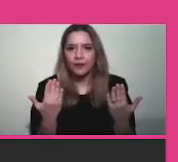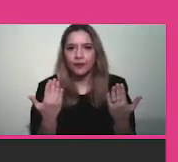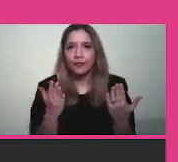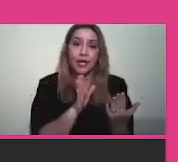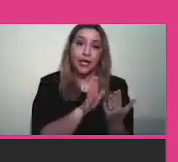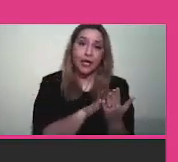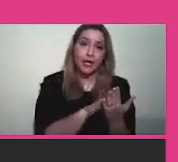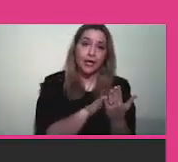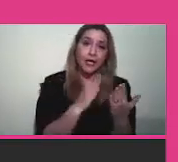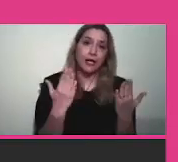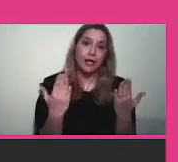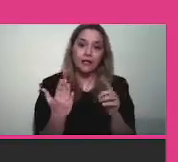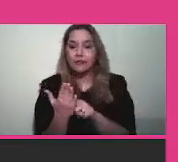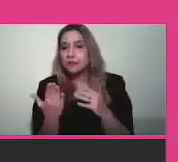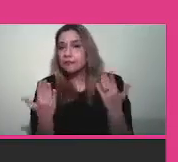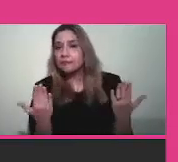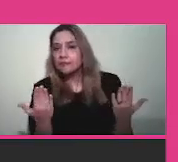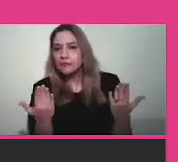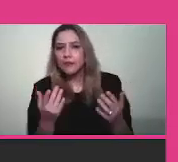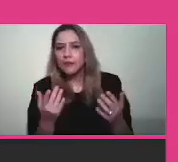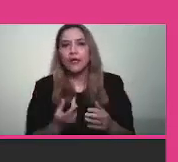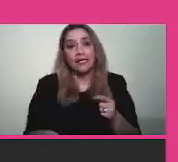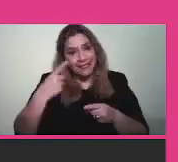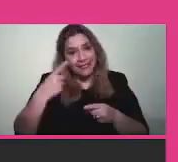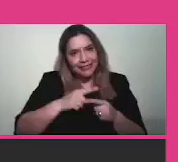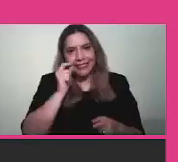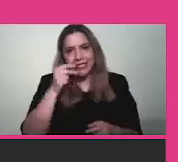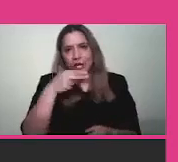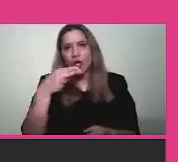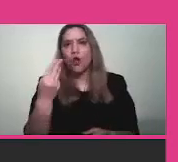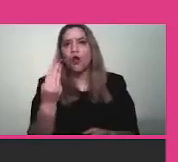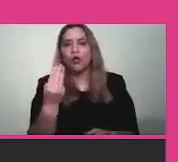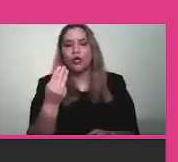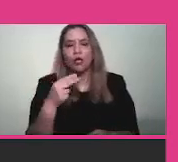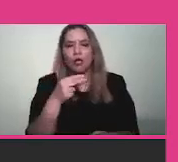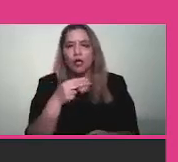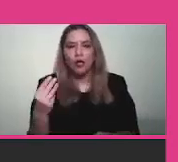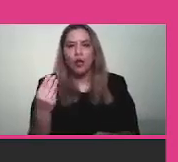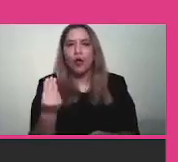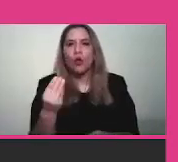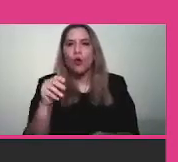Εδώ. Ο Θωμάς ζητάει να ανοίξουμε το μικρόφωνο.